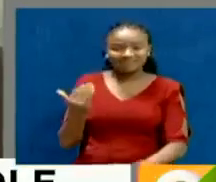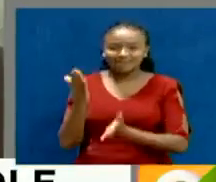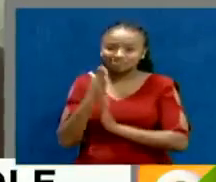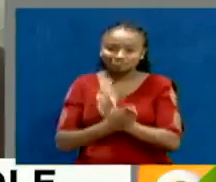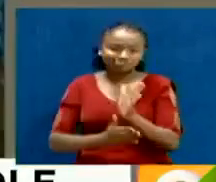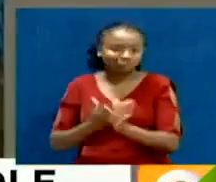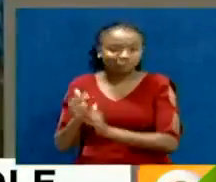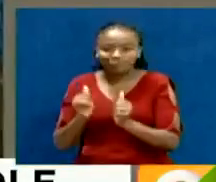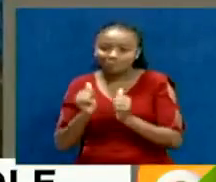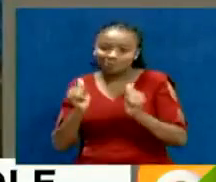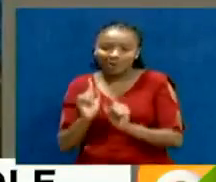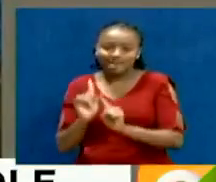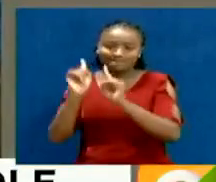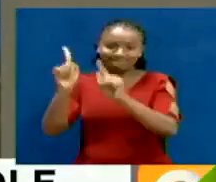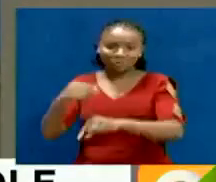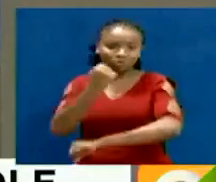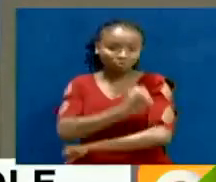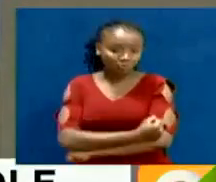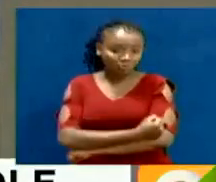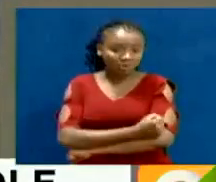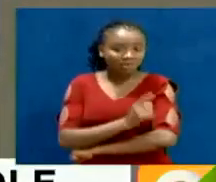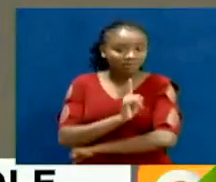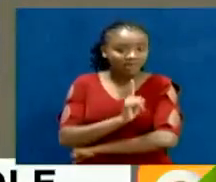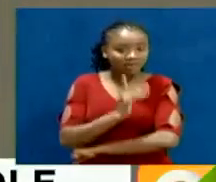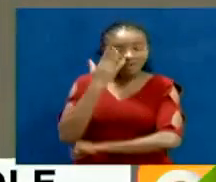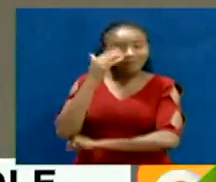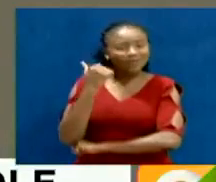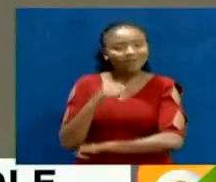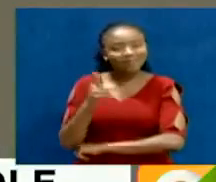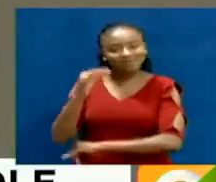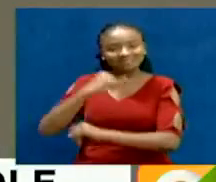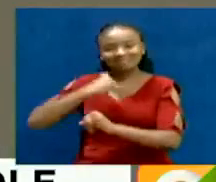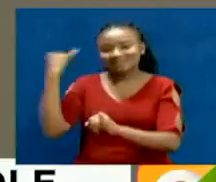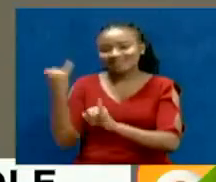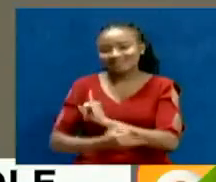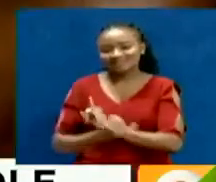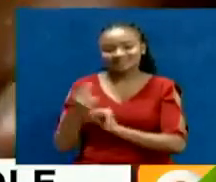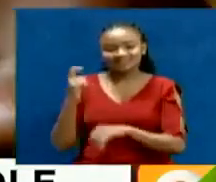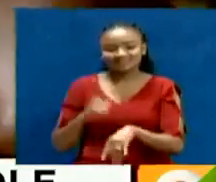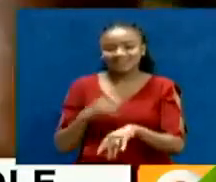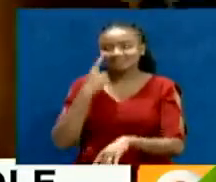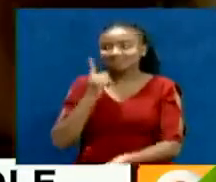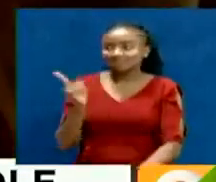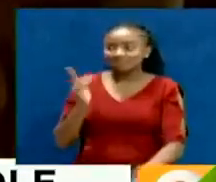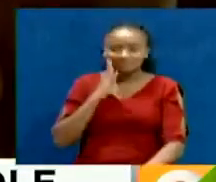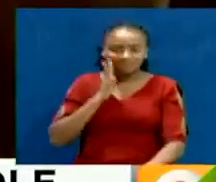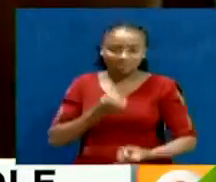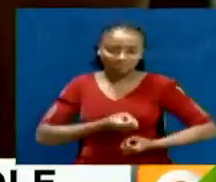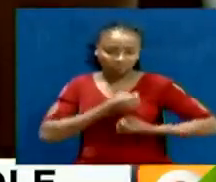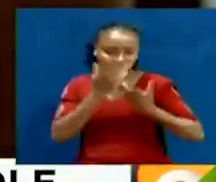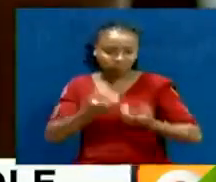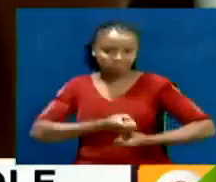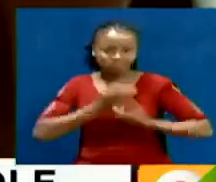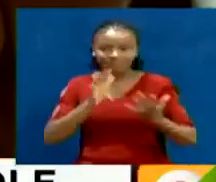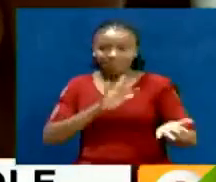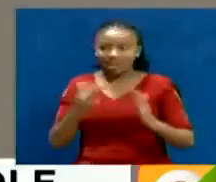kama kawaida na kumpeleka shuleni. Hawakujua kuwa ingekuwa mara yao ya mwisho kumuona akiwa hai. Mamake anasimulia jinsi